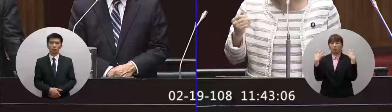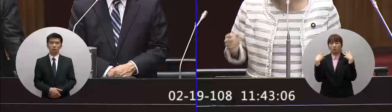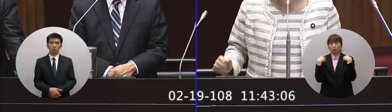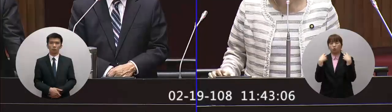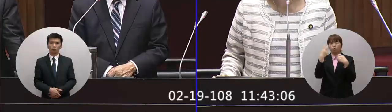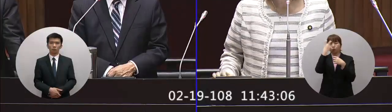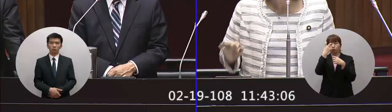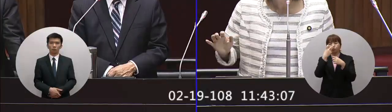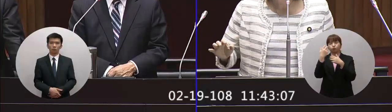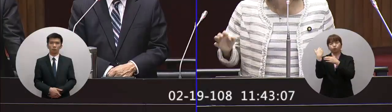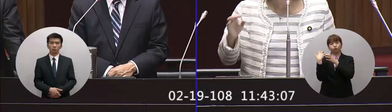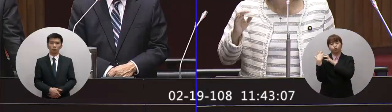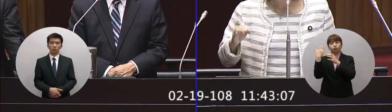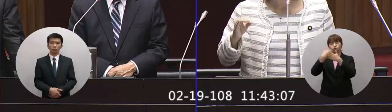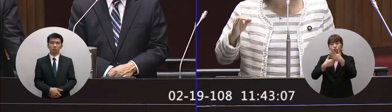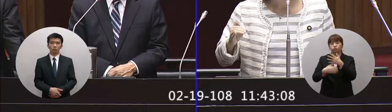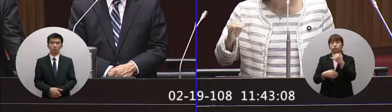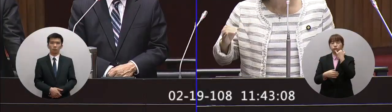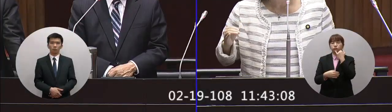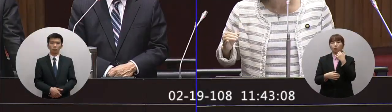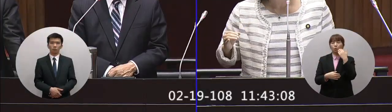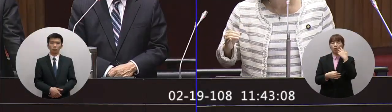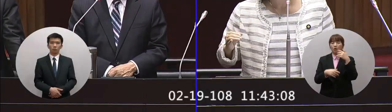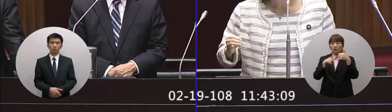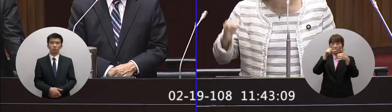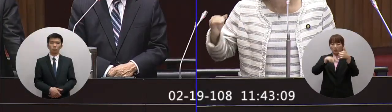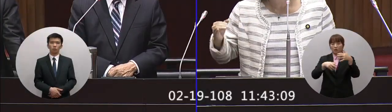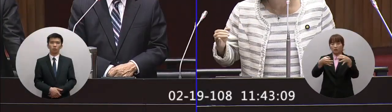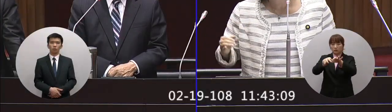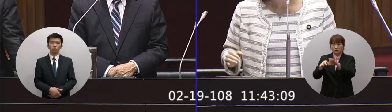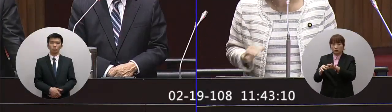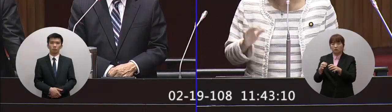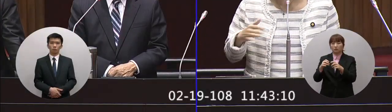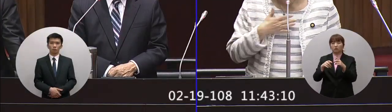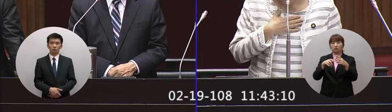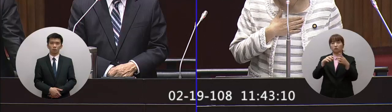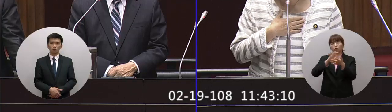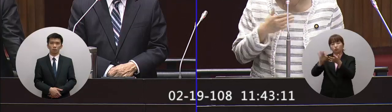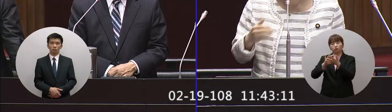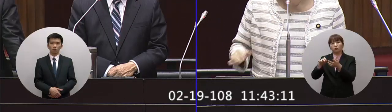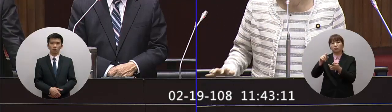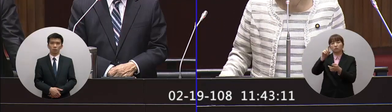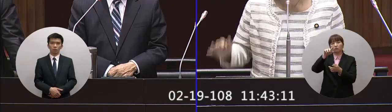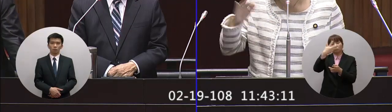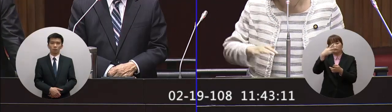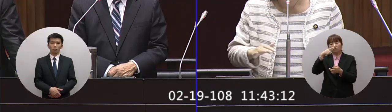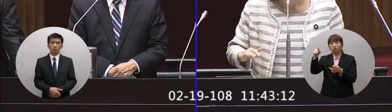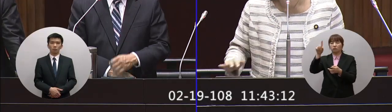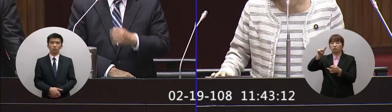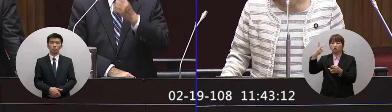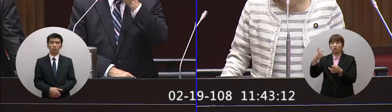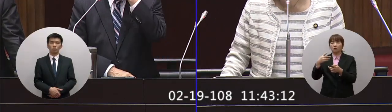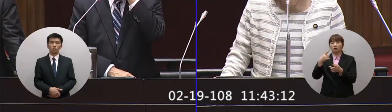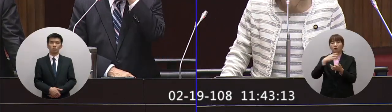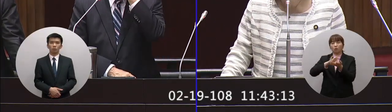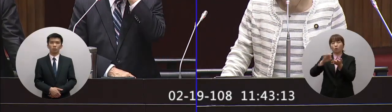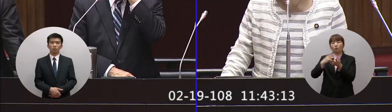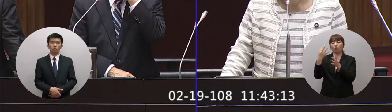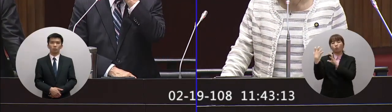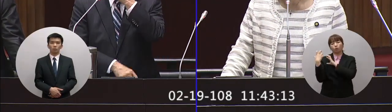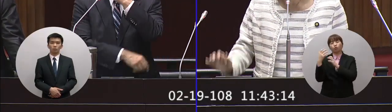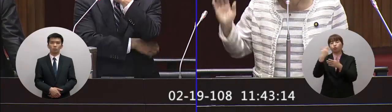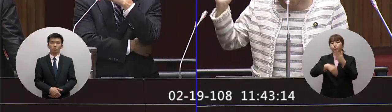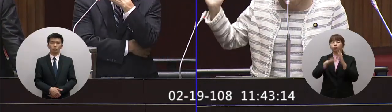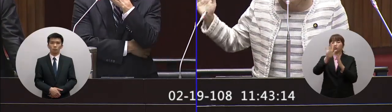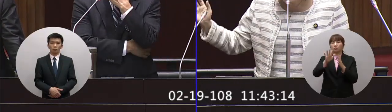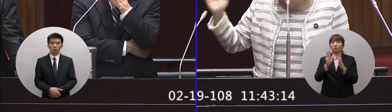力。因为一个人共聘下来，我只要花800到1000，好或1200，那这样子对民众端的负担又减轻了。那更长